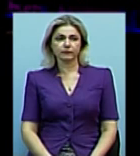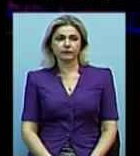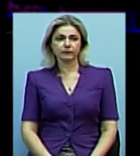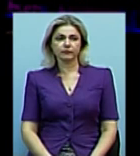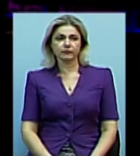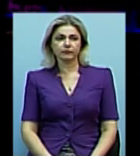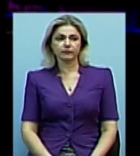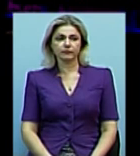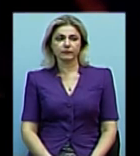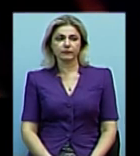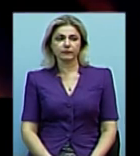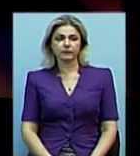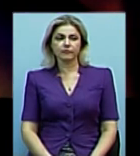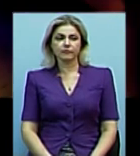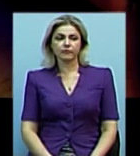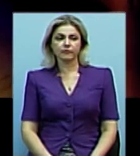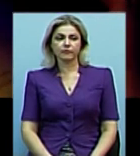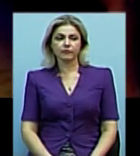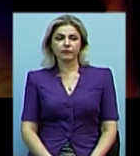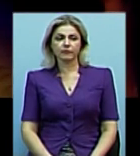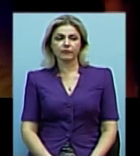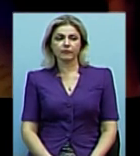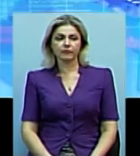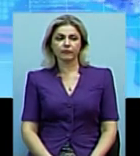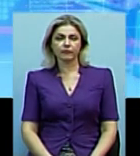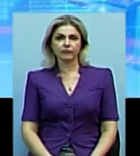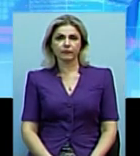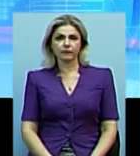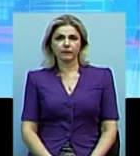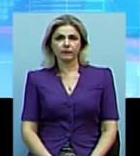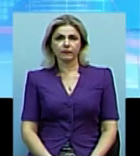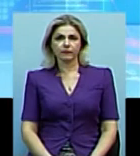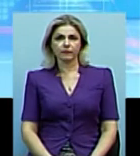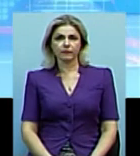Володимир Степанов, Андрій Заворотній, телевізійні новини Миколаївщини.